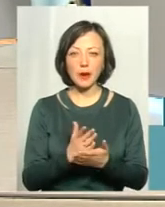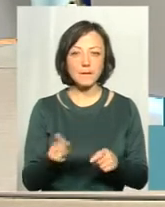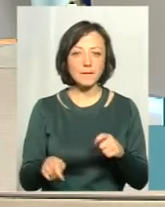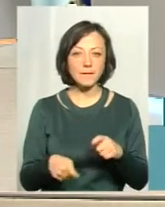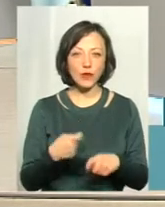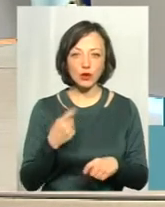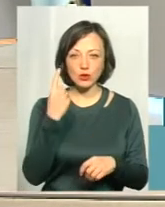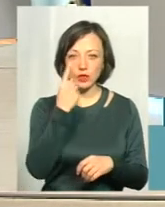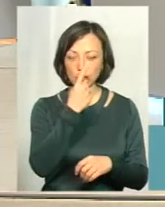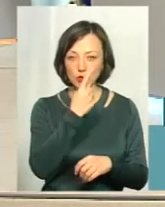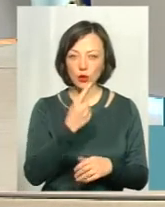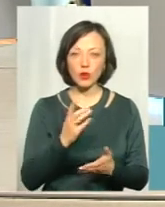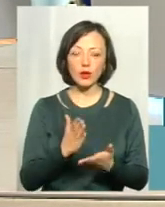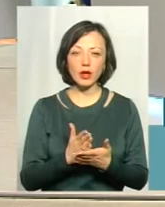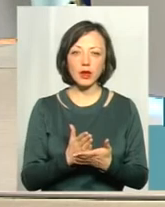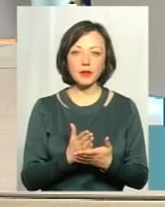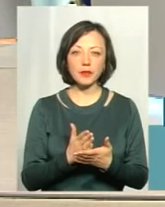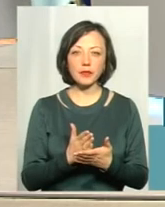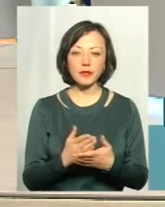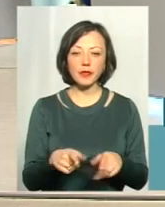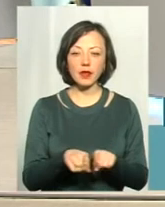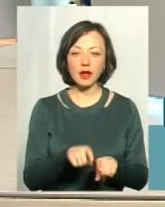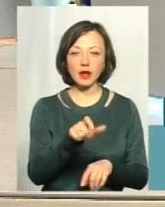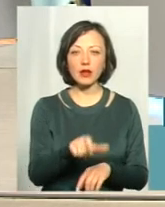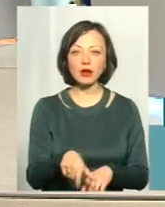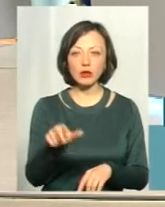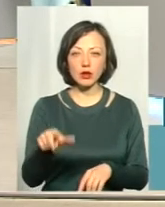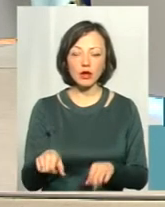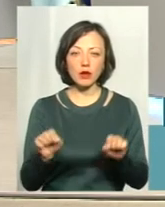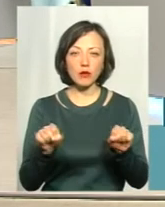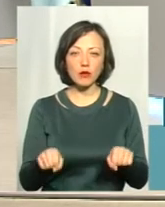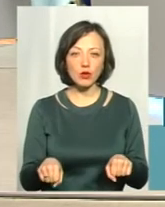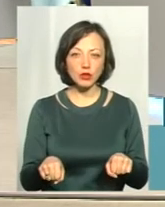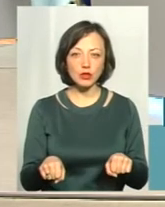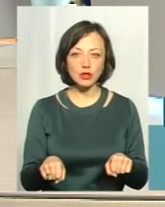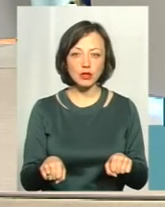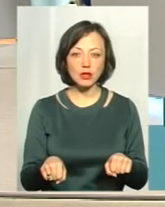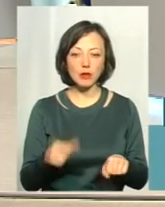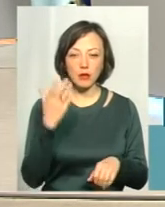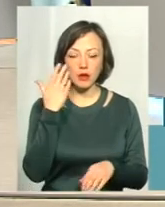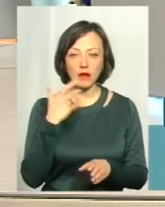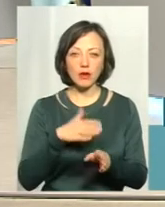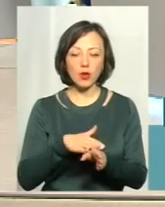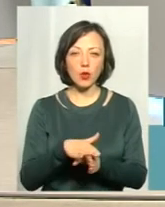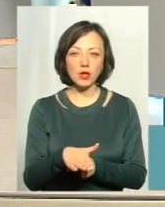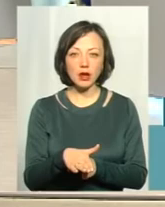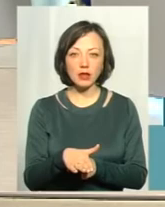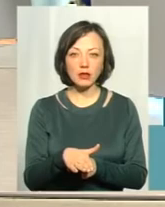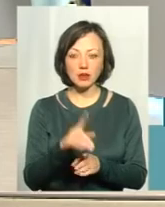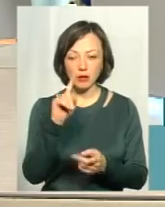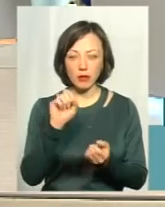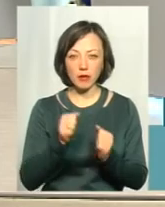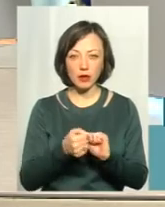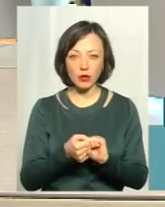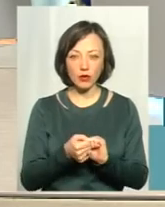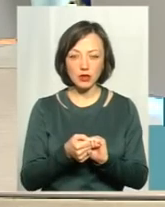порушення зору. От, і таких людей може от, при виконанні, наприклад, вони